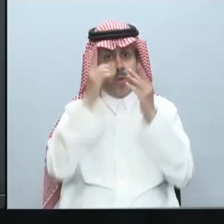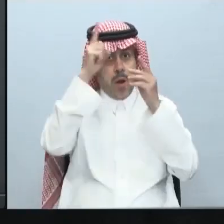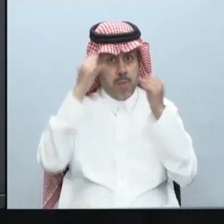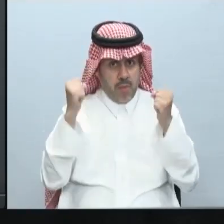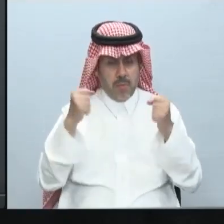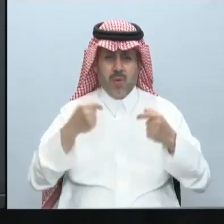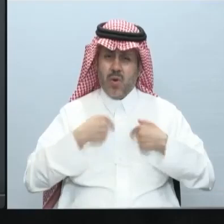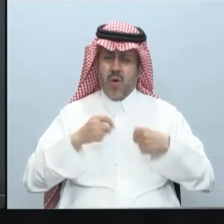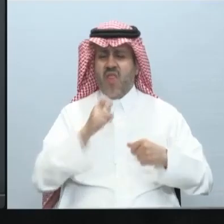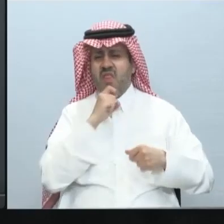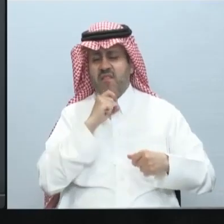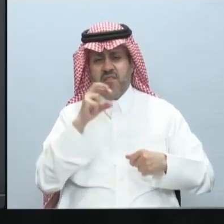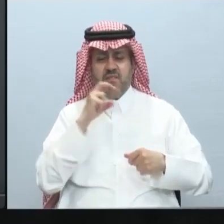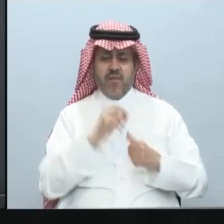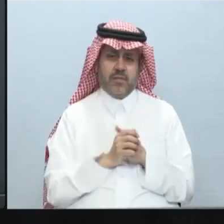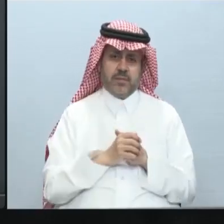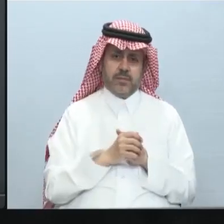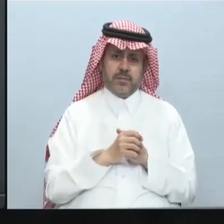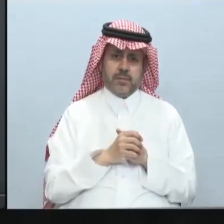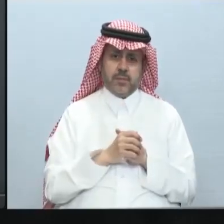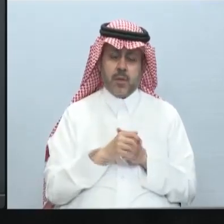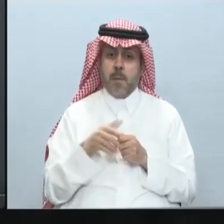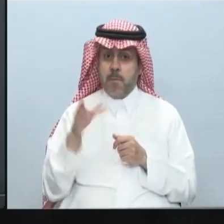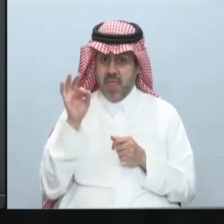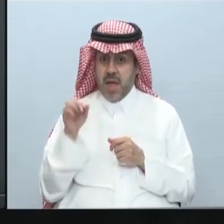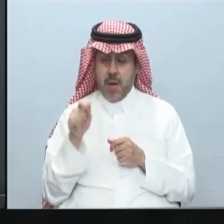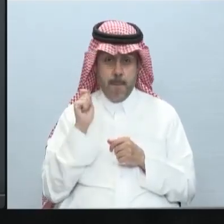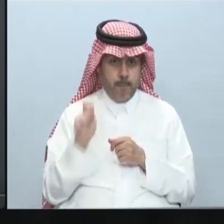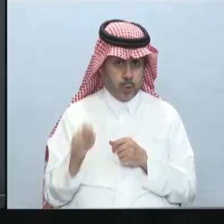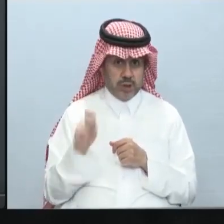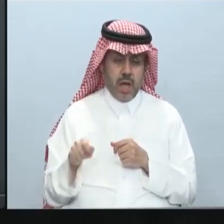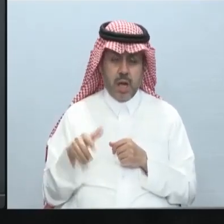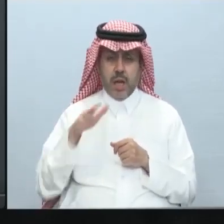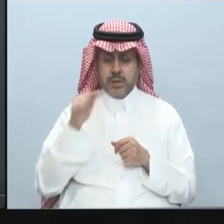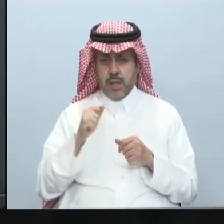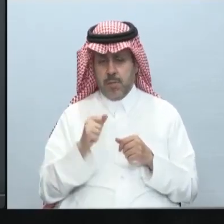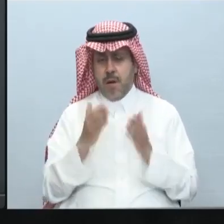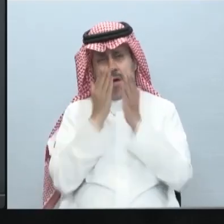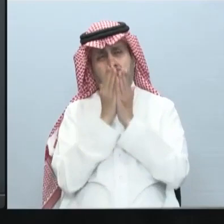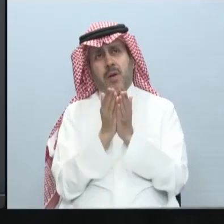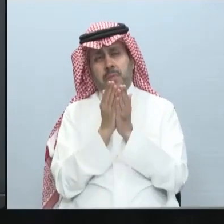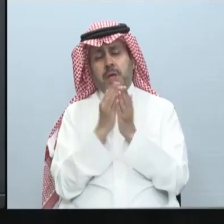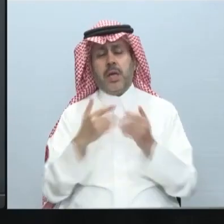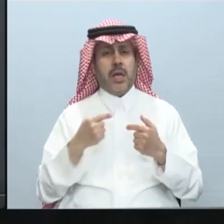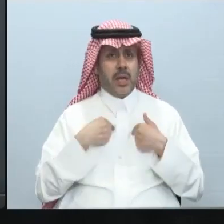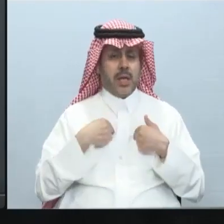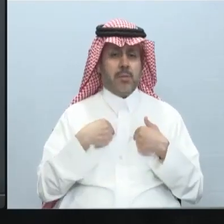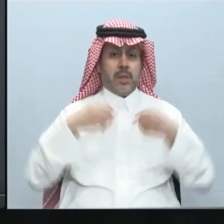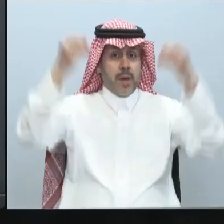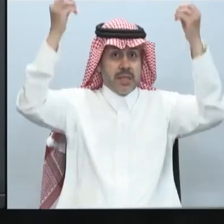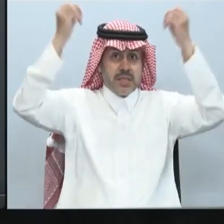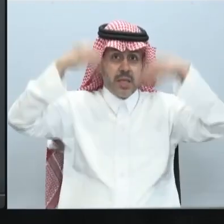ويفتقرون اليه بضعفهم انظروا الى موسى عليه الصلاه والسلام قال ربي اني لما